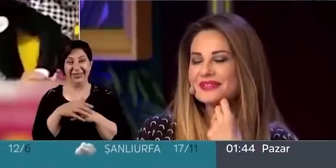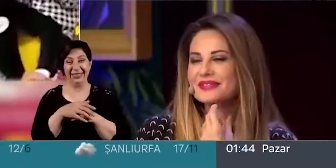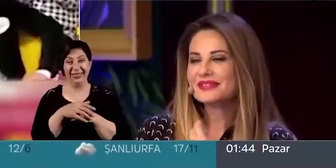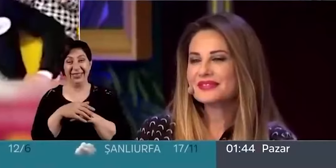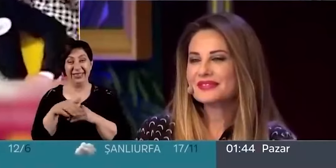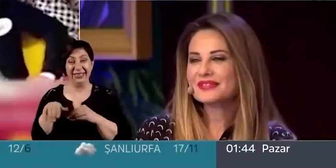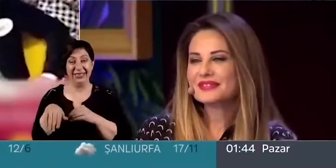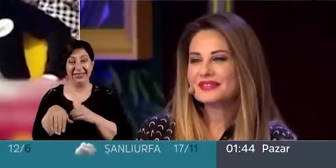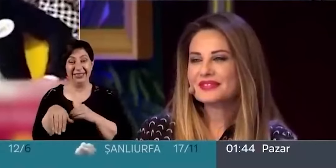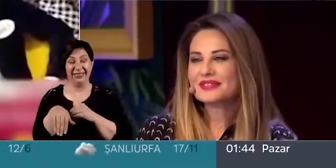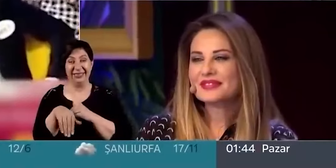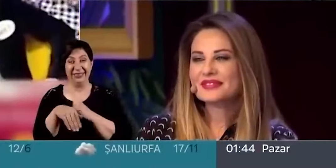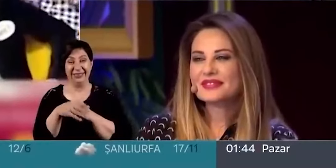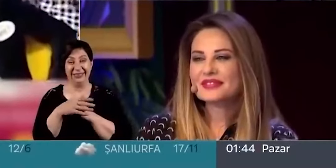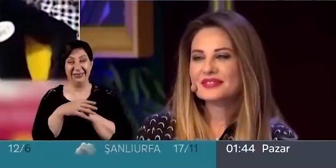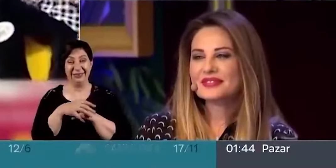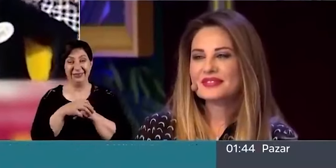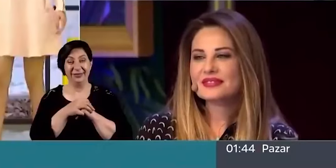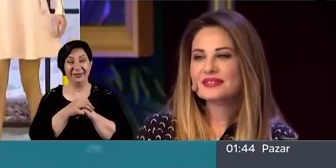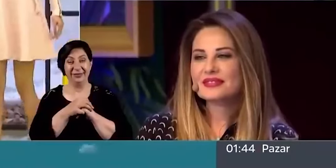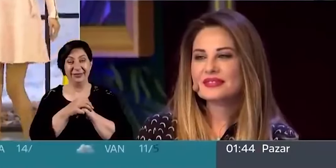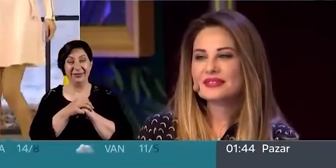karıştırmışsın çık o